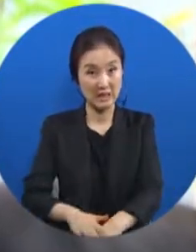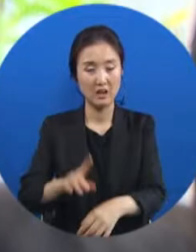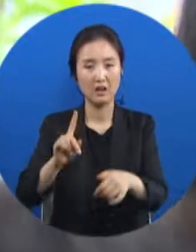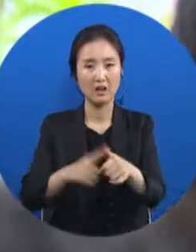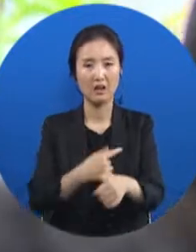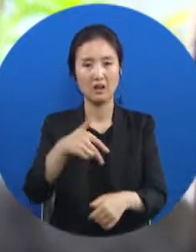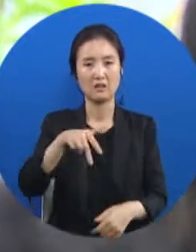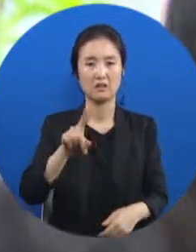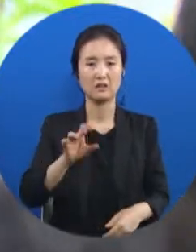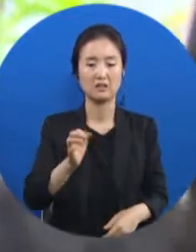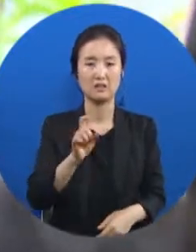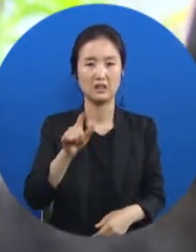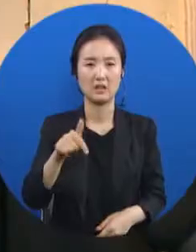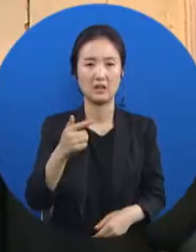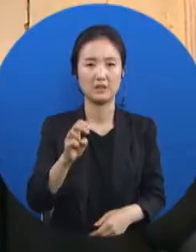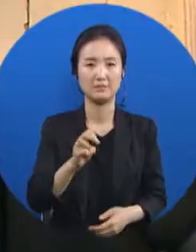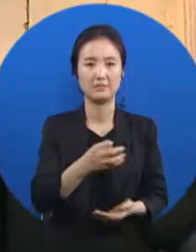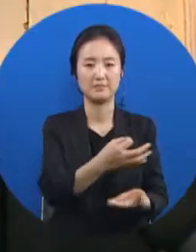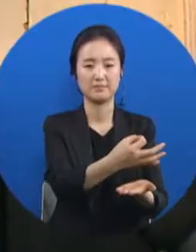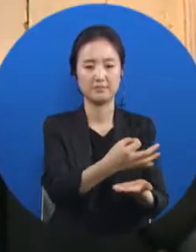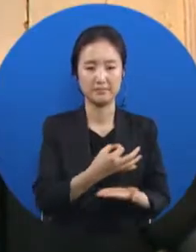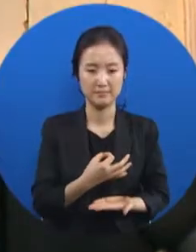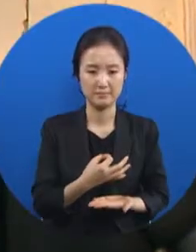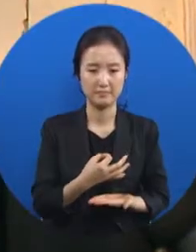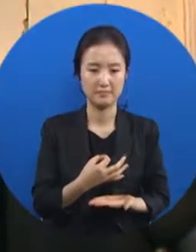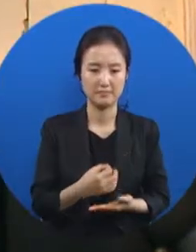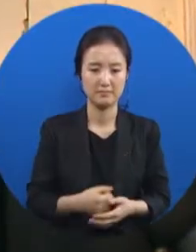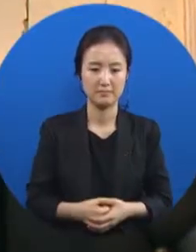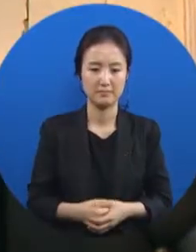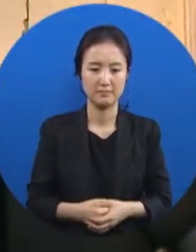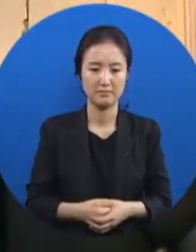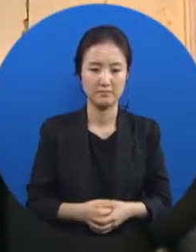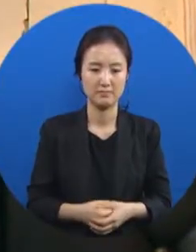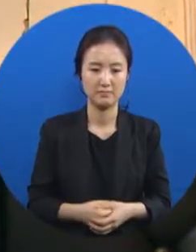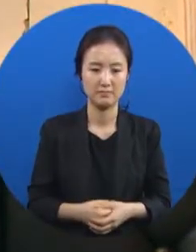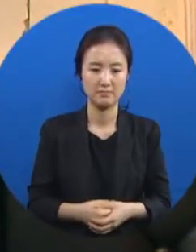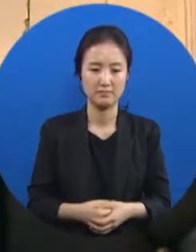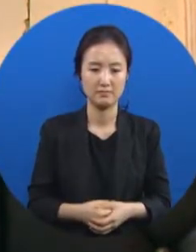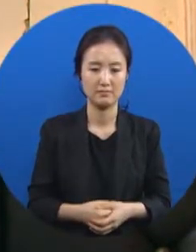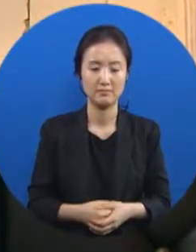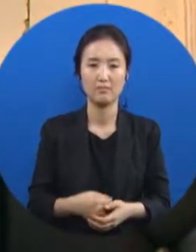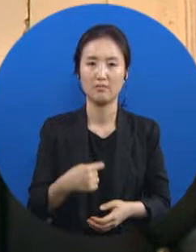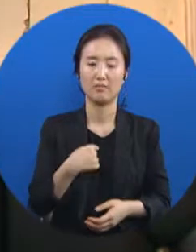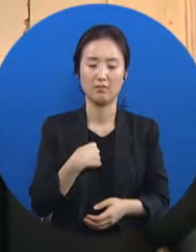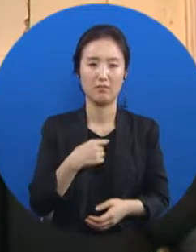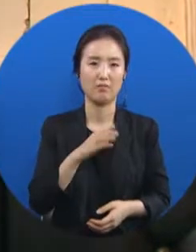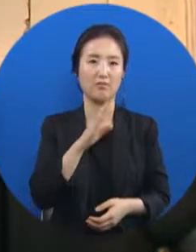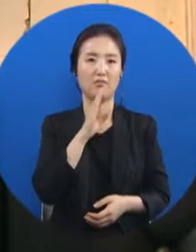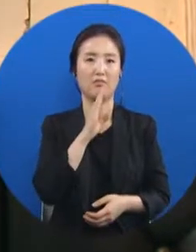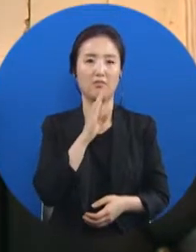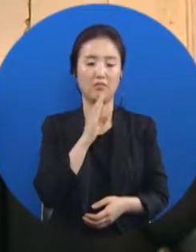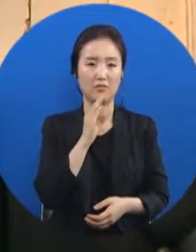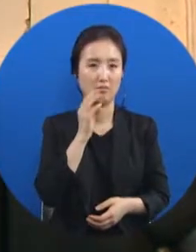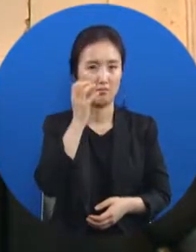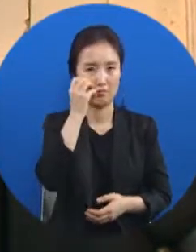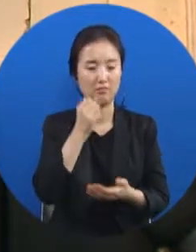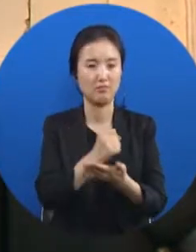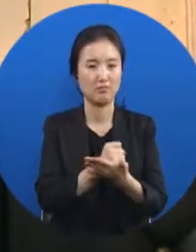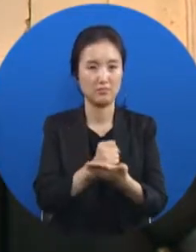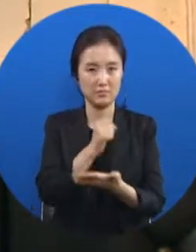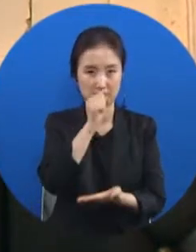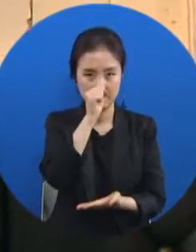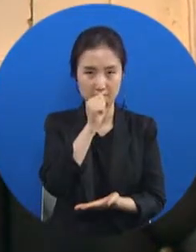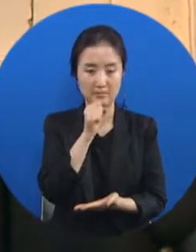장학금을 주더라고. 야 이게 참 개천에서 용 난 거죠. 예. 그래서